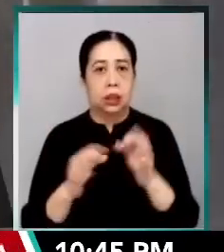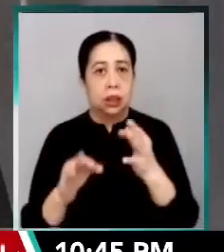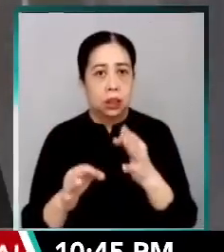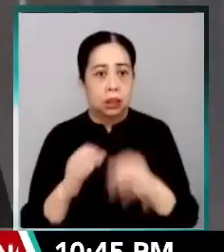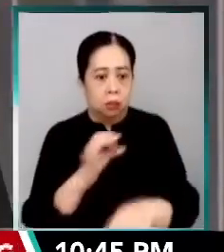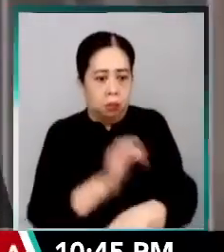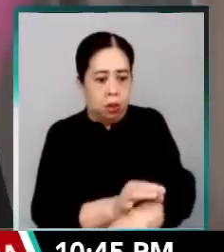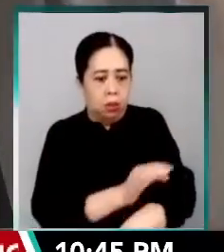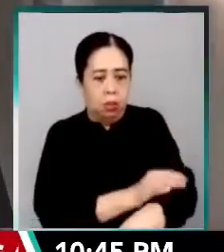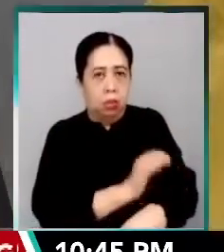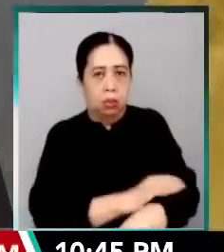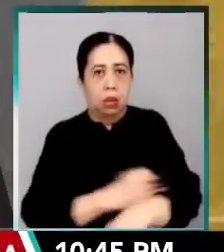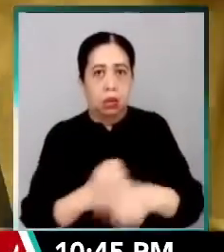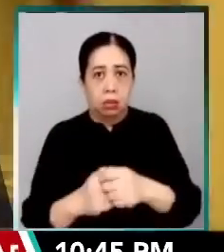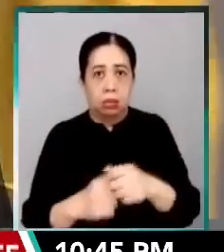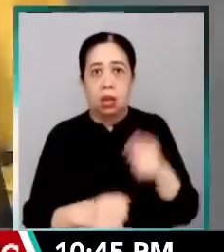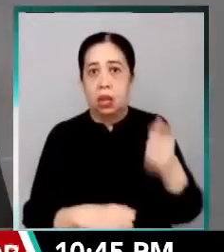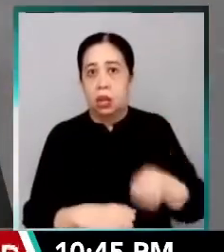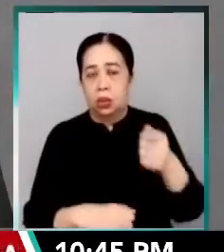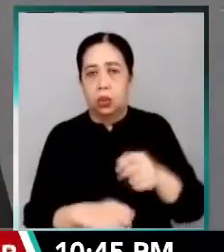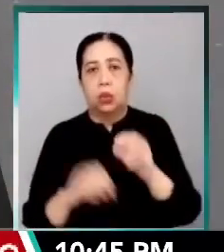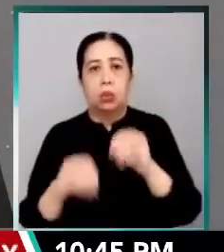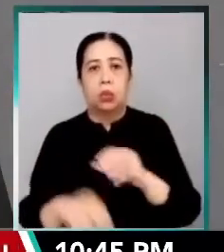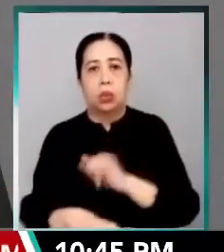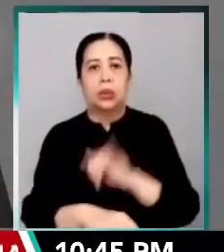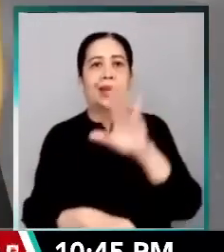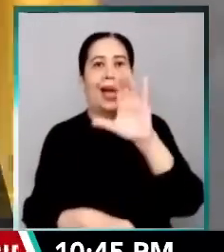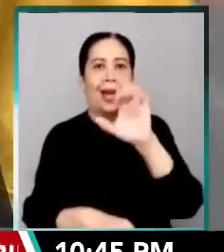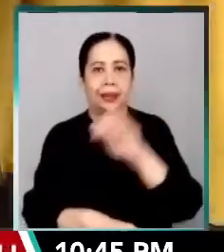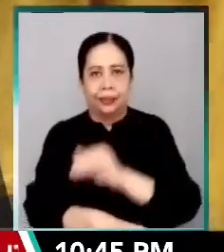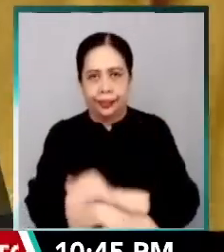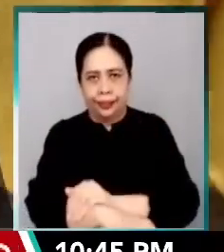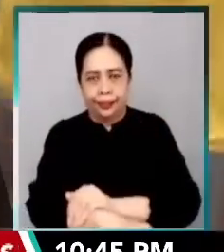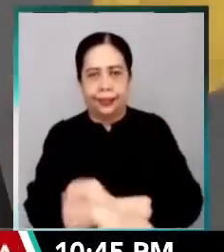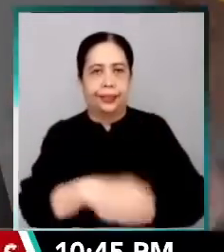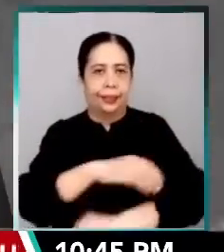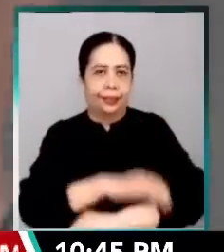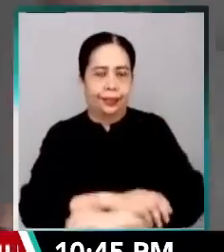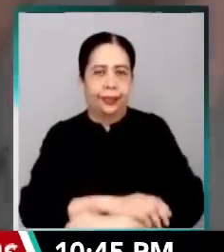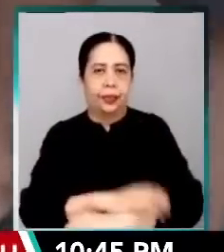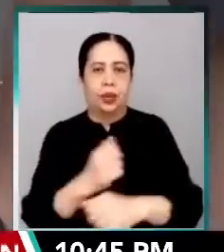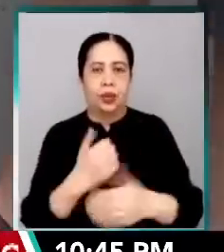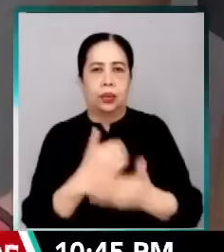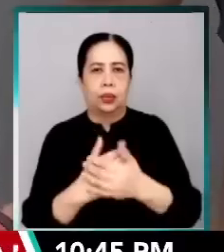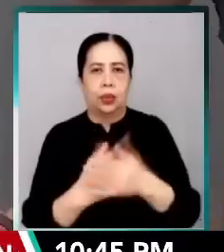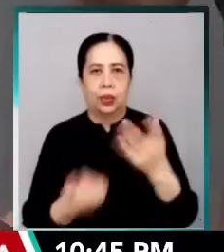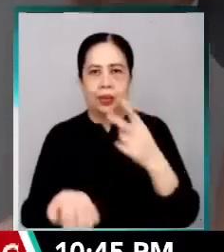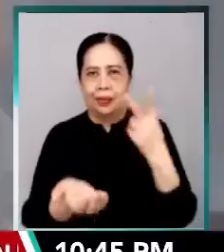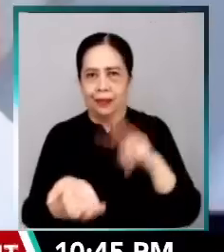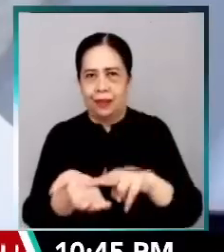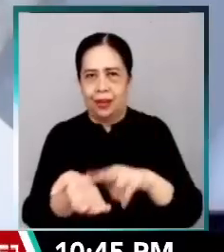dahil sa lato-lato, lagyan ito ng ice compress para maiwasan ang pamamaga.